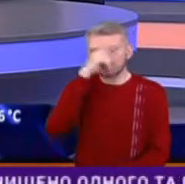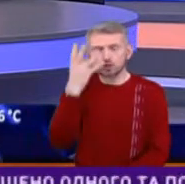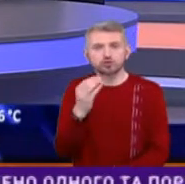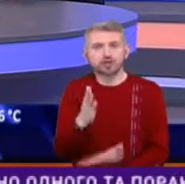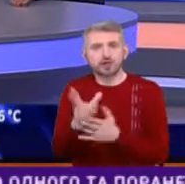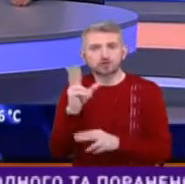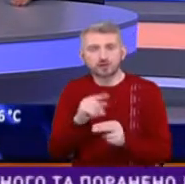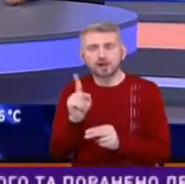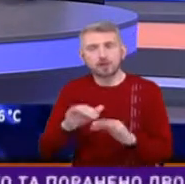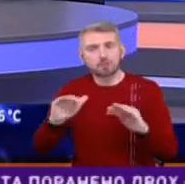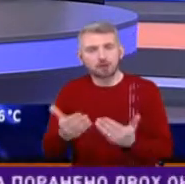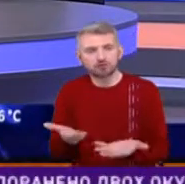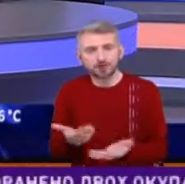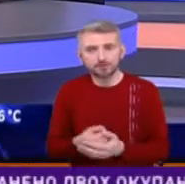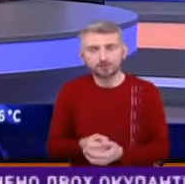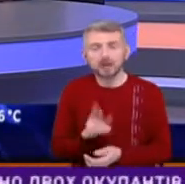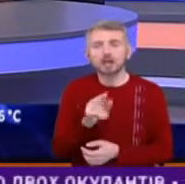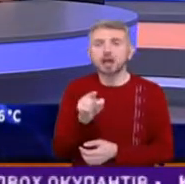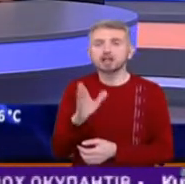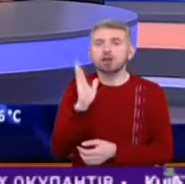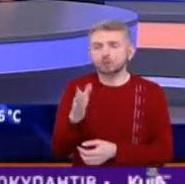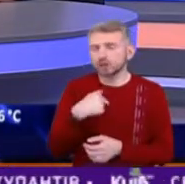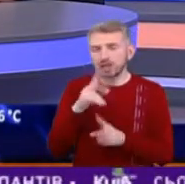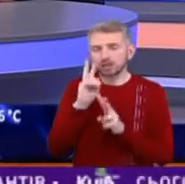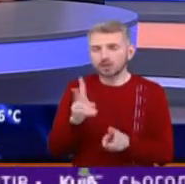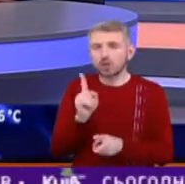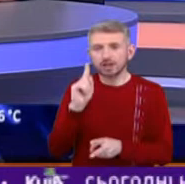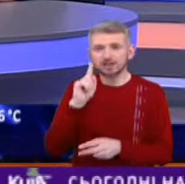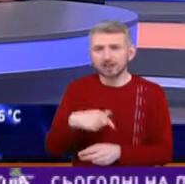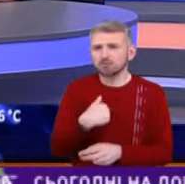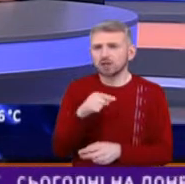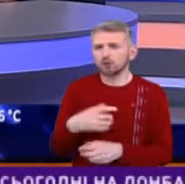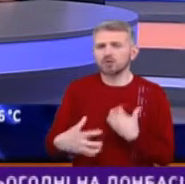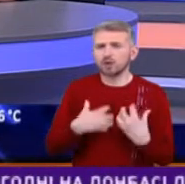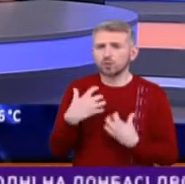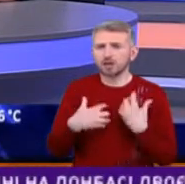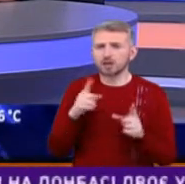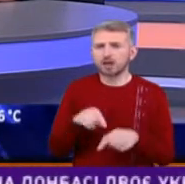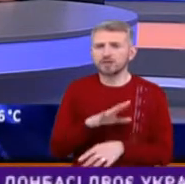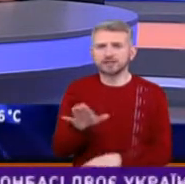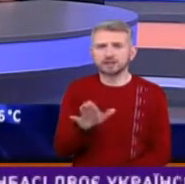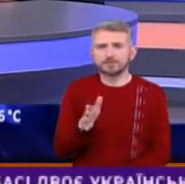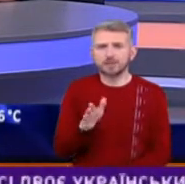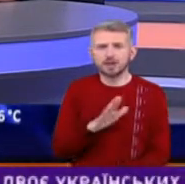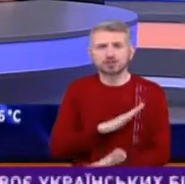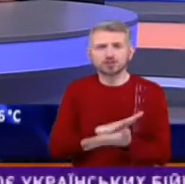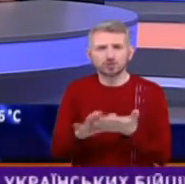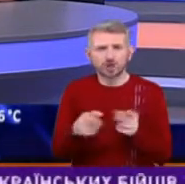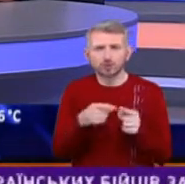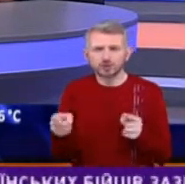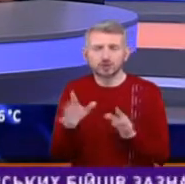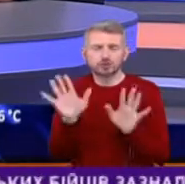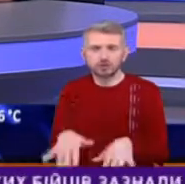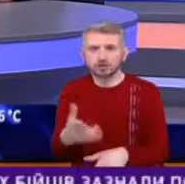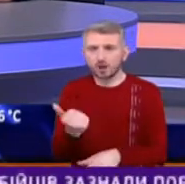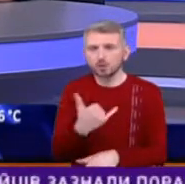шанси, але менше. Як там буде, я не знаю, але, знаєте, мене тут хвилює навіть не... Ну, чистота процесу – це само собою. У